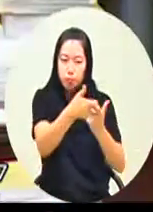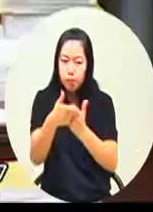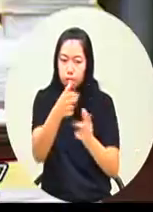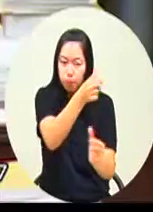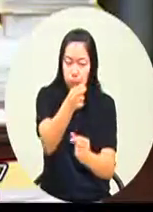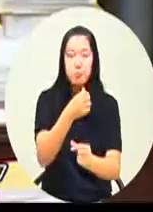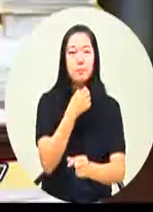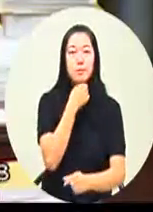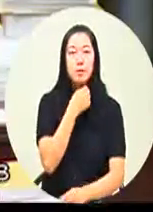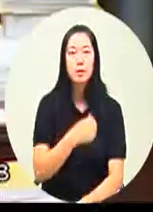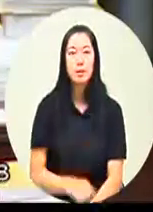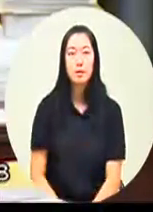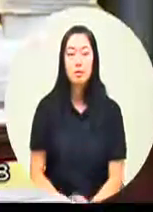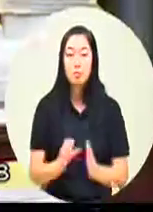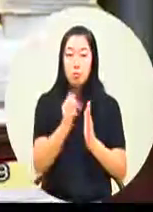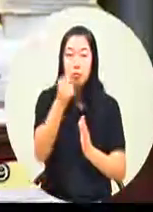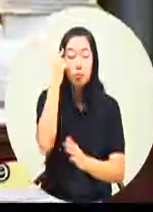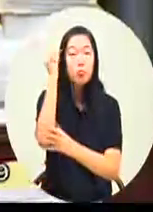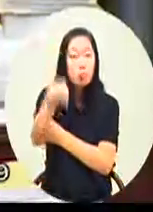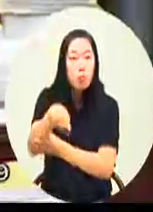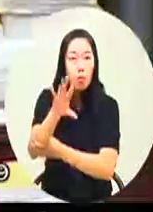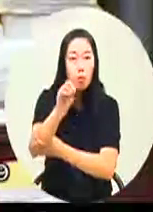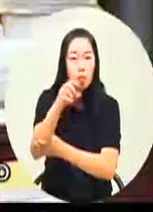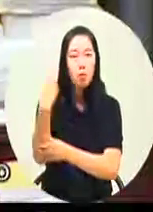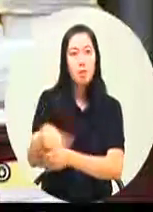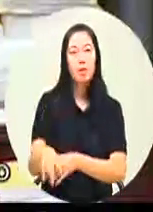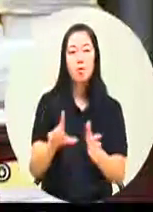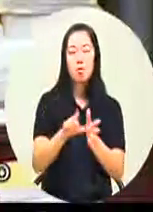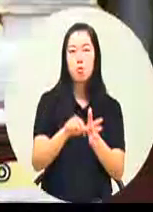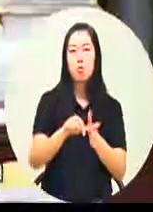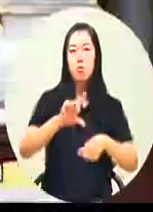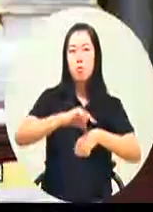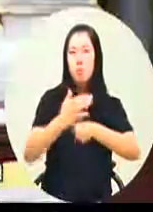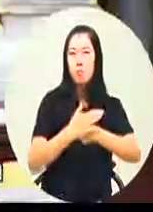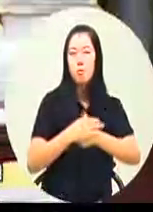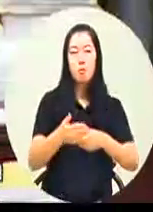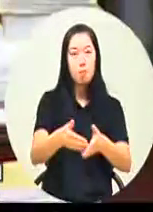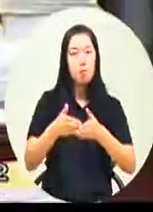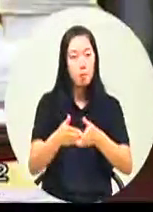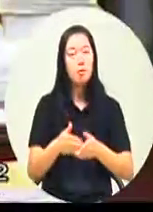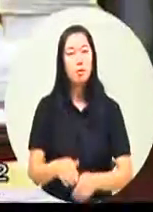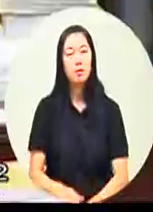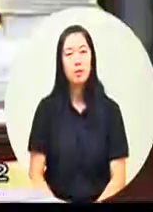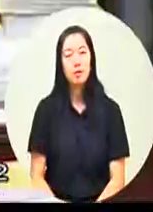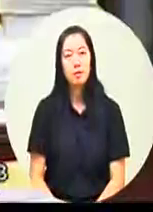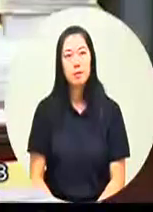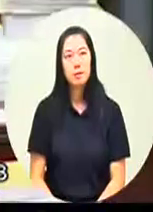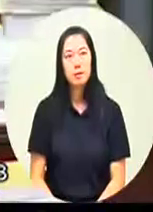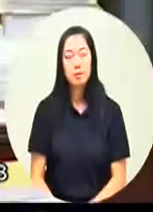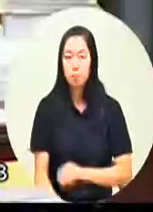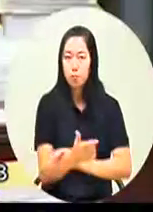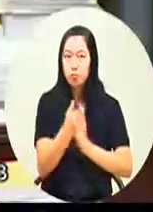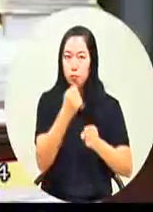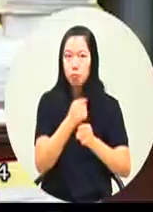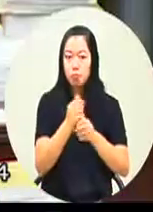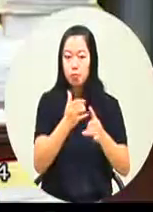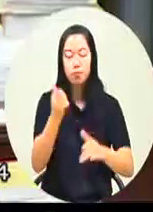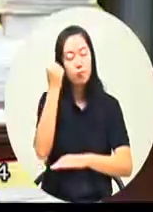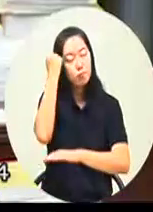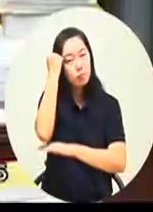望局长同不同意啊？第二个能不能时间上能够更快来制定这样的一个可以做民宿的空